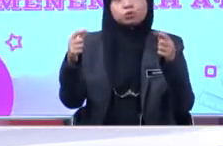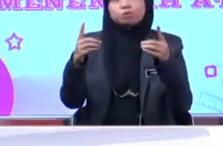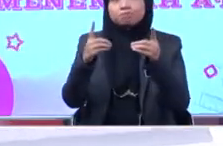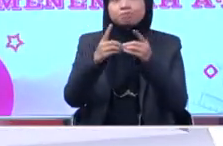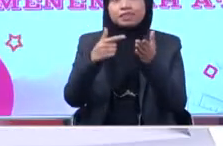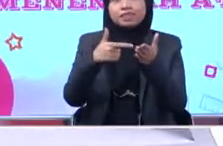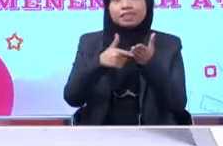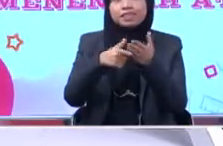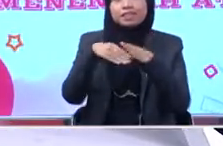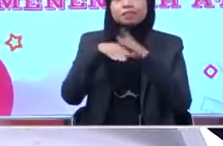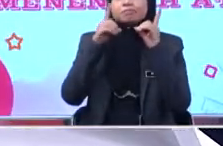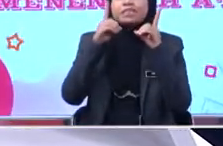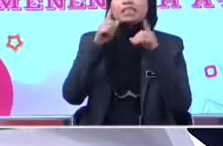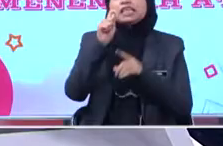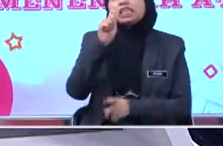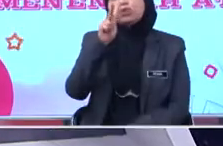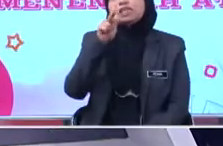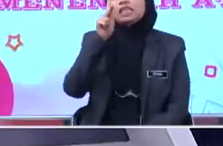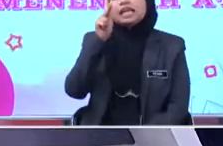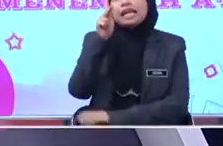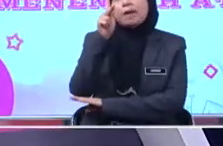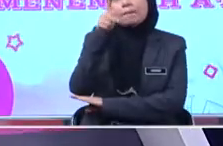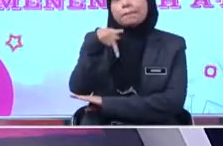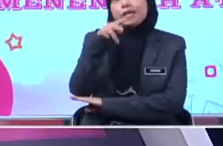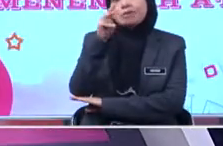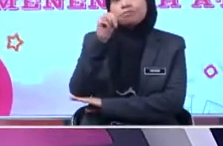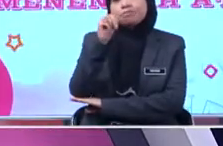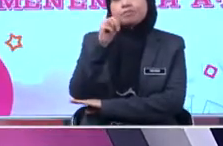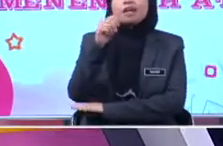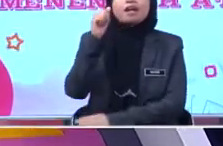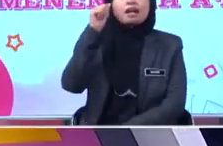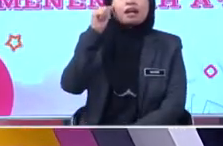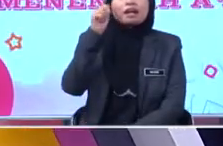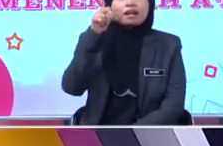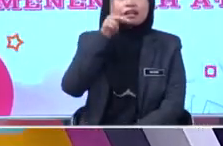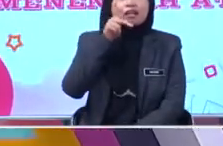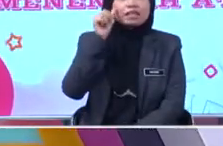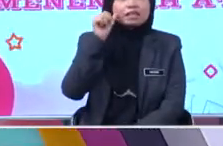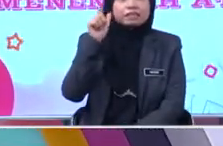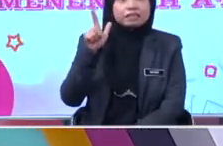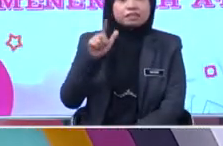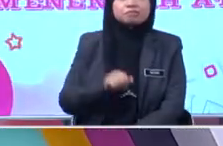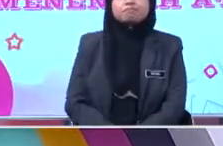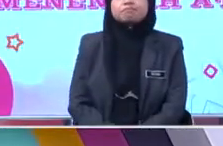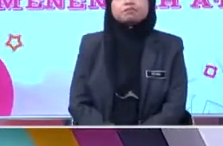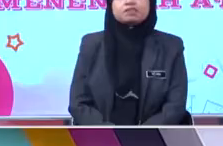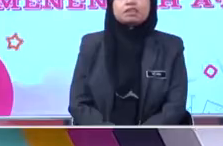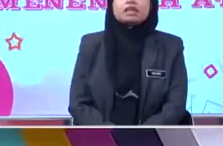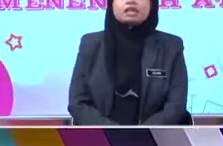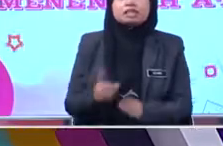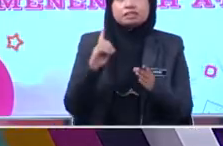Didik TV cpm Anda bersama saya hazrina Kasim dan pastinya untuk satu jam ini kita nah khususkan